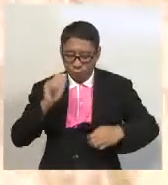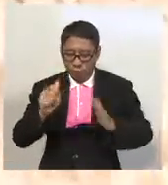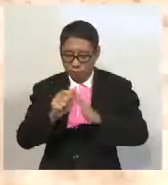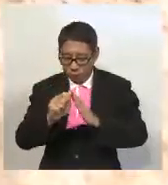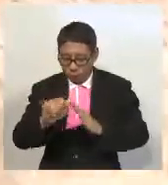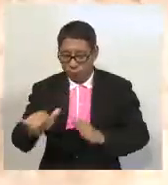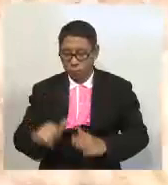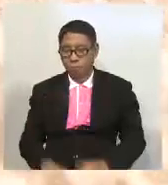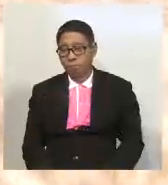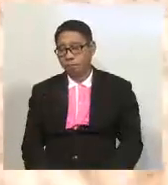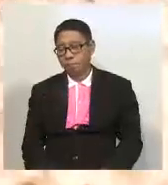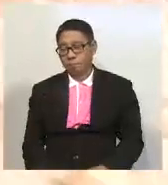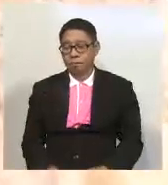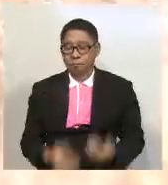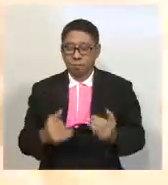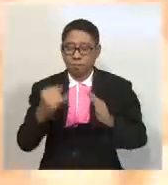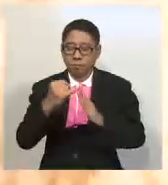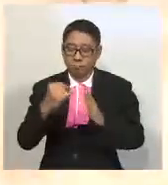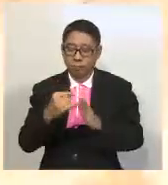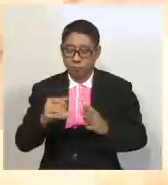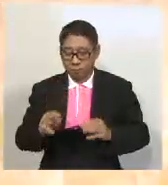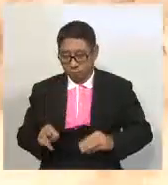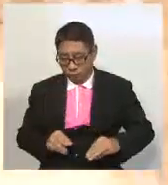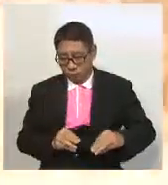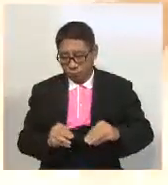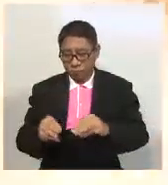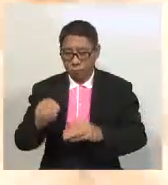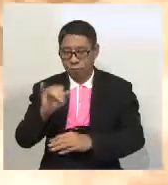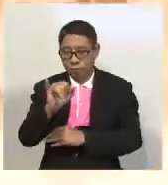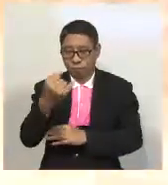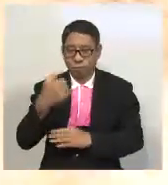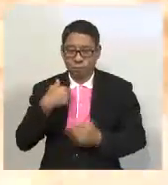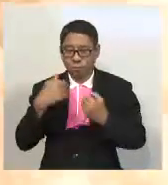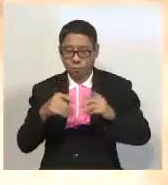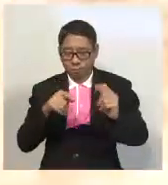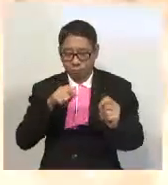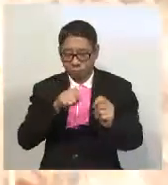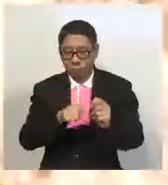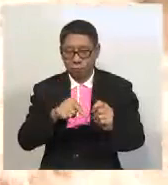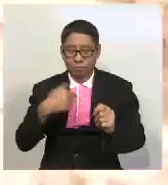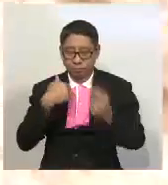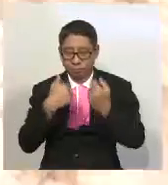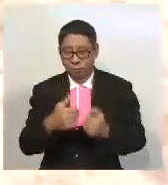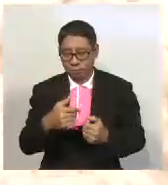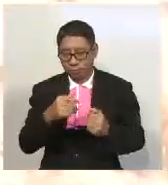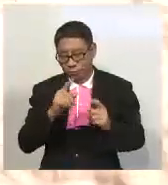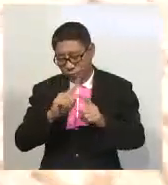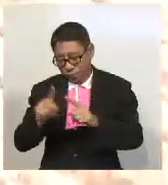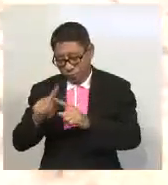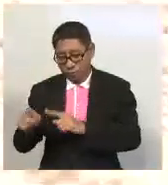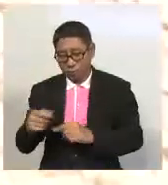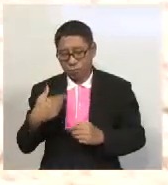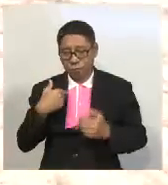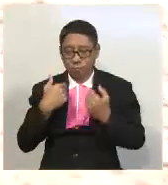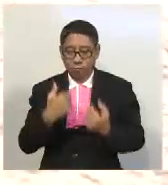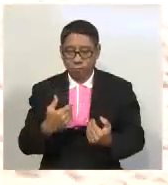ระนครศรีอยุธยาซึ่งเป็นจังหวัดท้ายเขื่อนเจ้าพระยาโดยเฉพาะบริเวณตำบลบ้านกระทุ่มตำบลหัวเวียงอำเภอเส